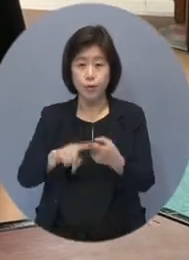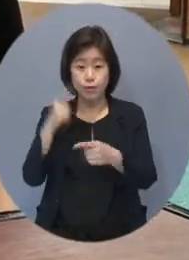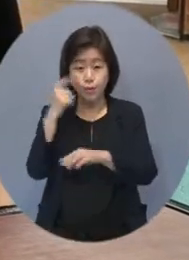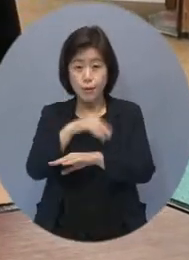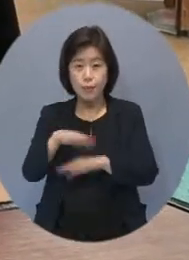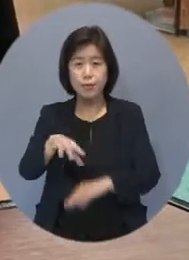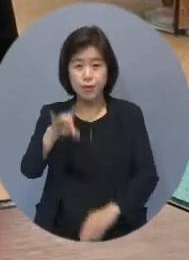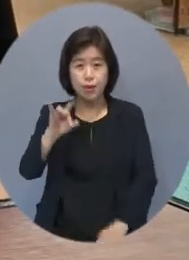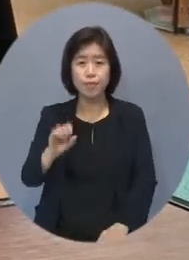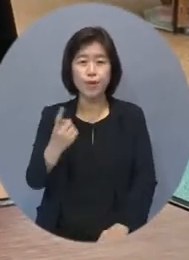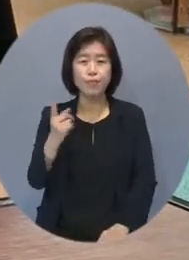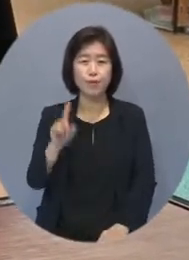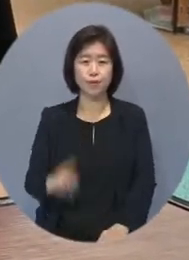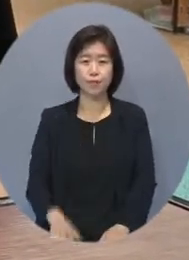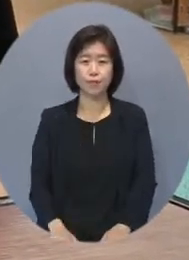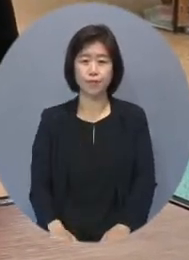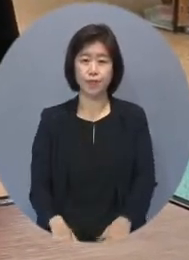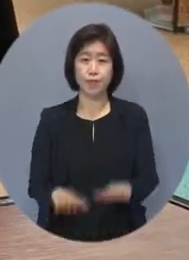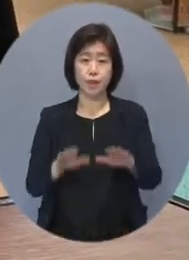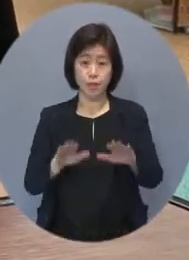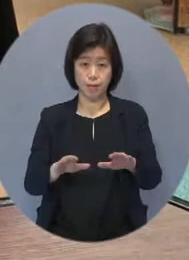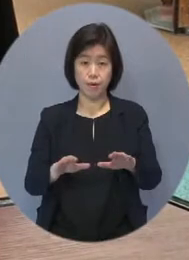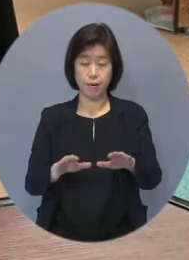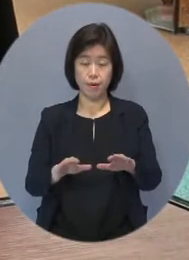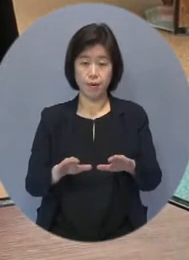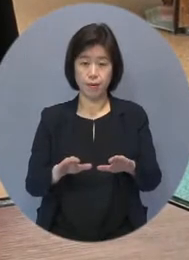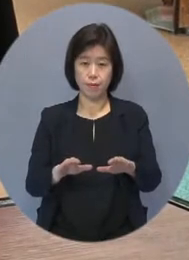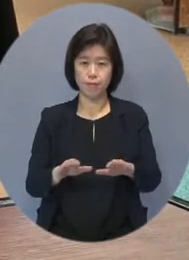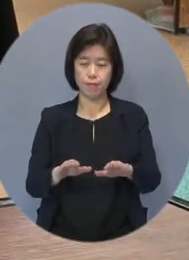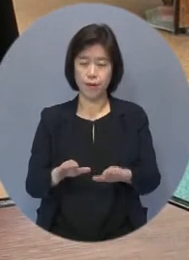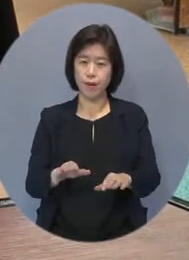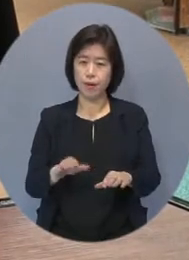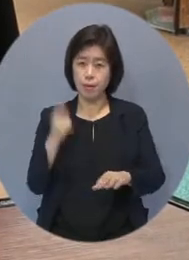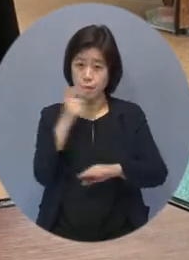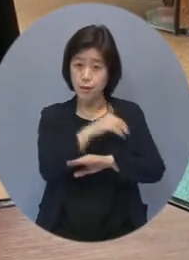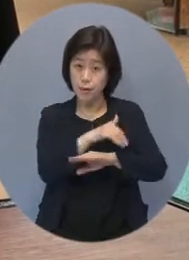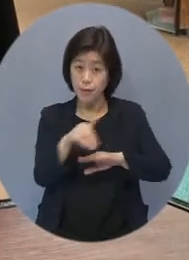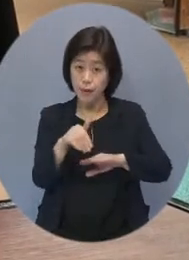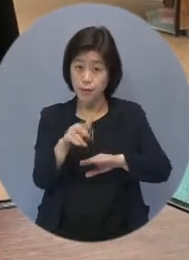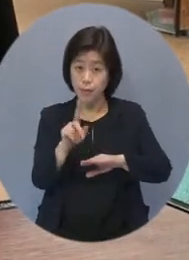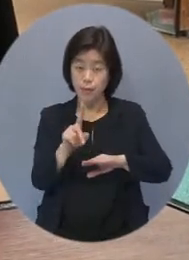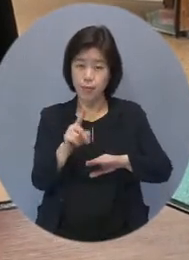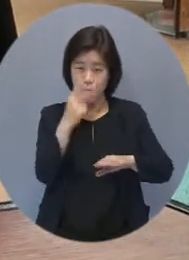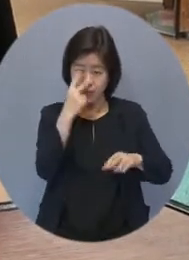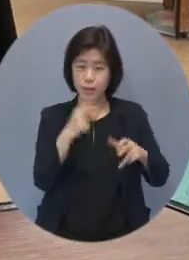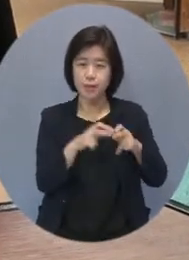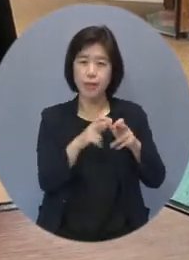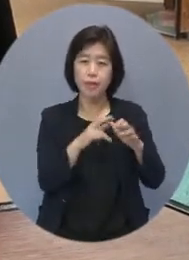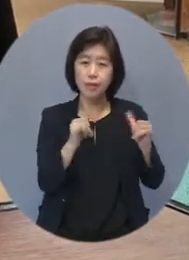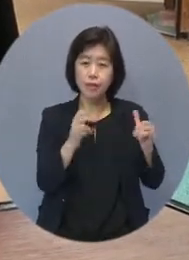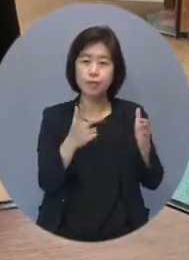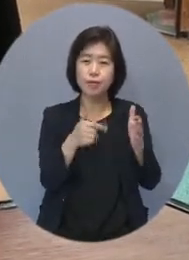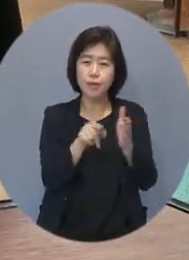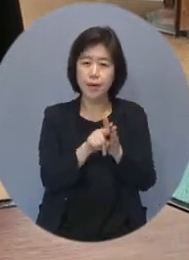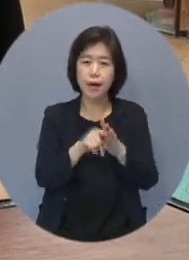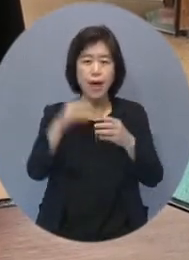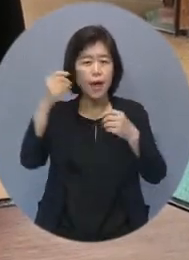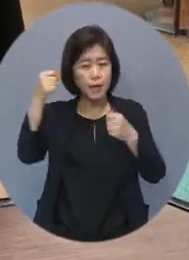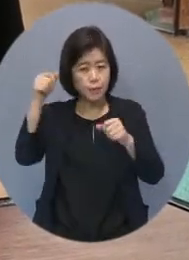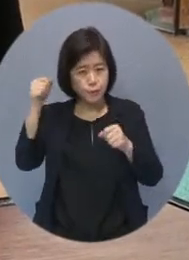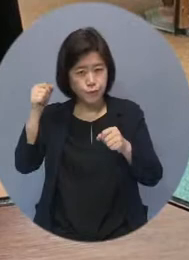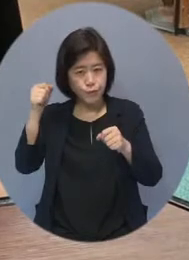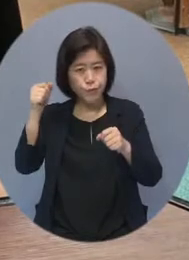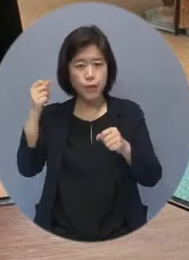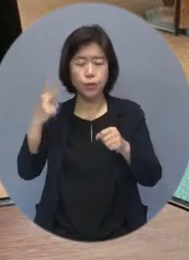되셨어요? 이번 프로젝트는 시각장애인을 위한 예술 좀 예술적이면서도 실용적인